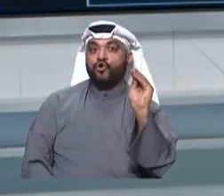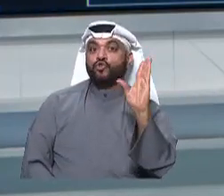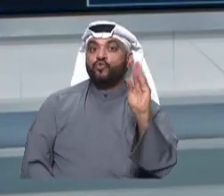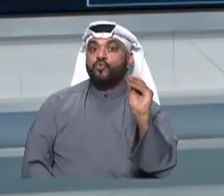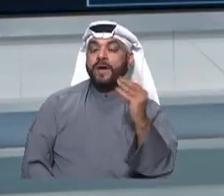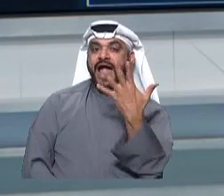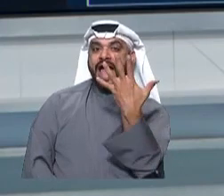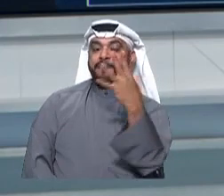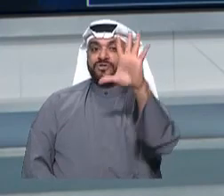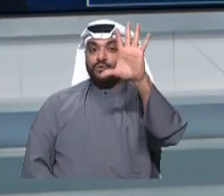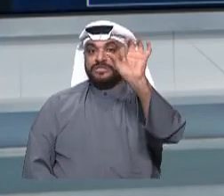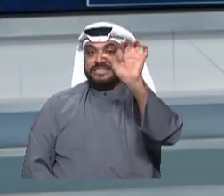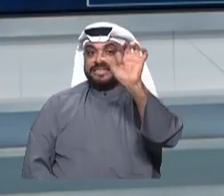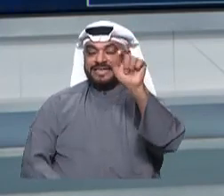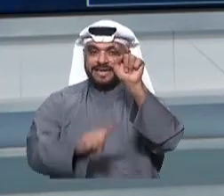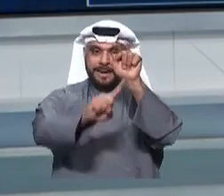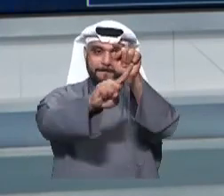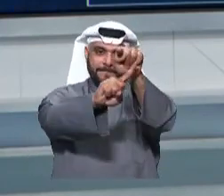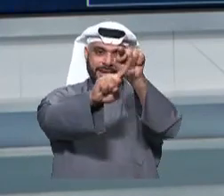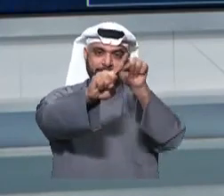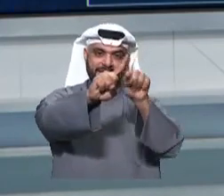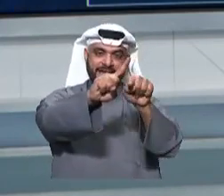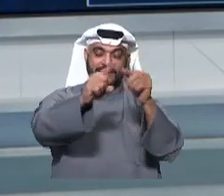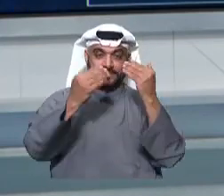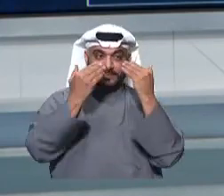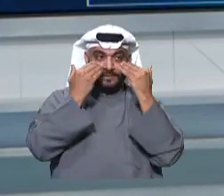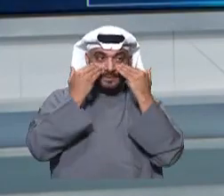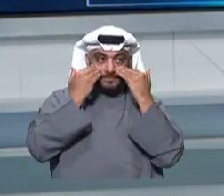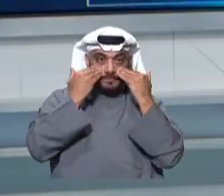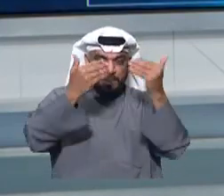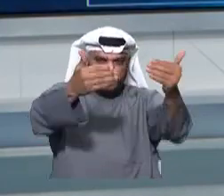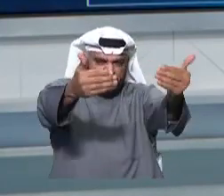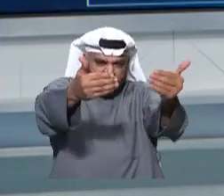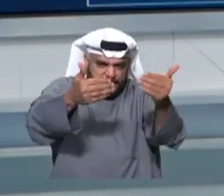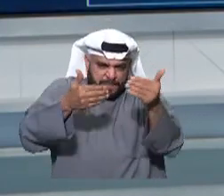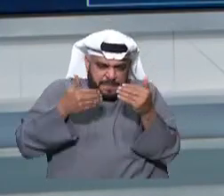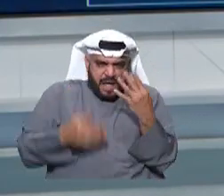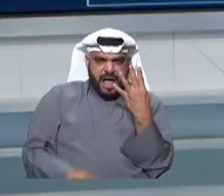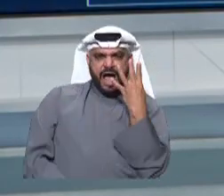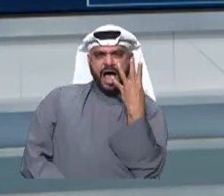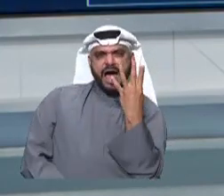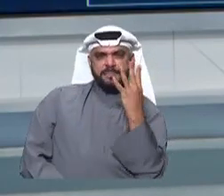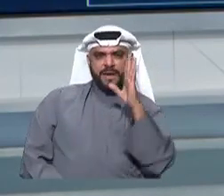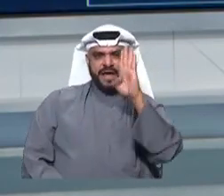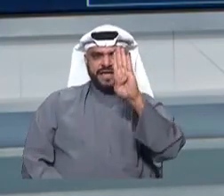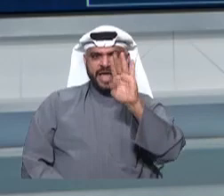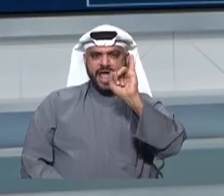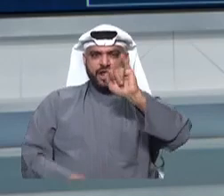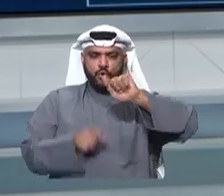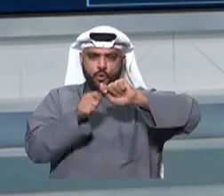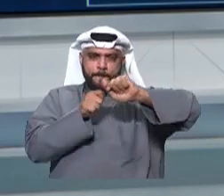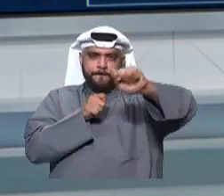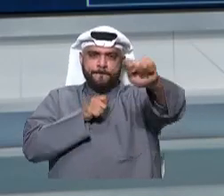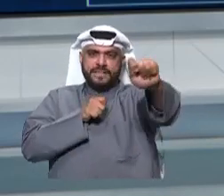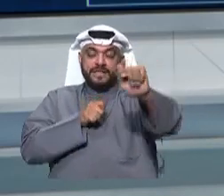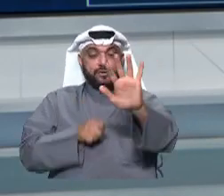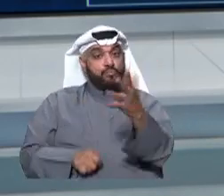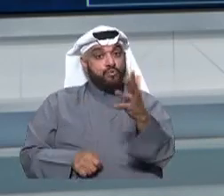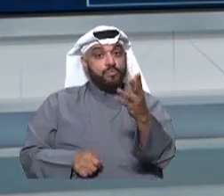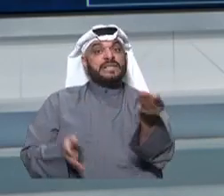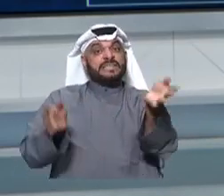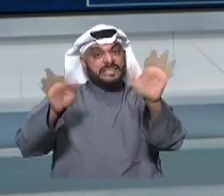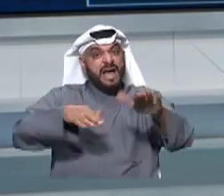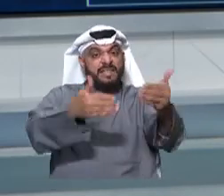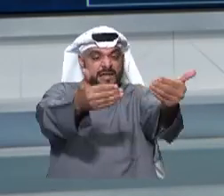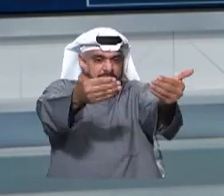مرتفعة إلى 95%، أما الرؤية الأفقية نوعا ما متراجعة إلى 4 كيلومتر. متوقع أن راح يكون هناك تراجع أكثر